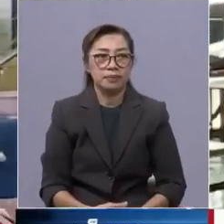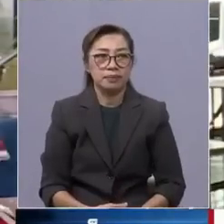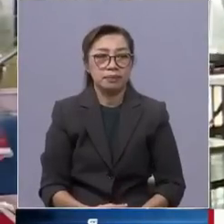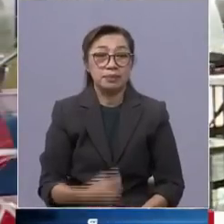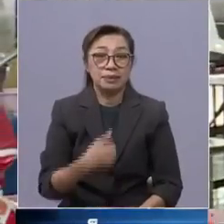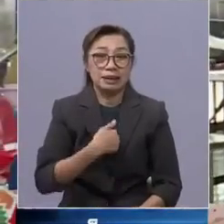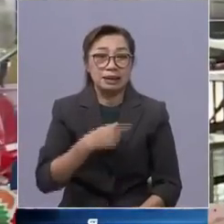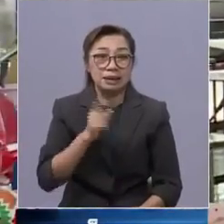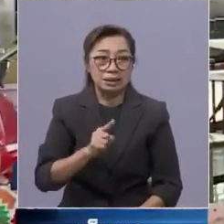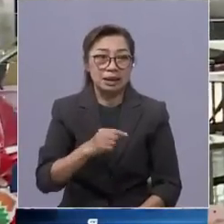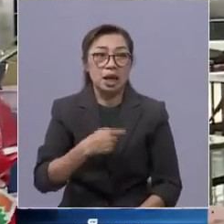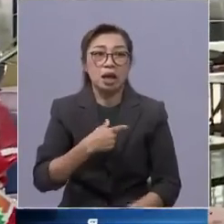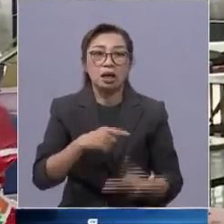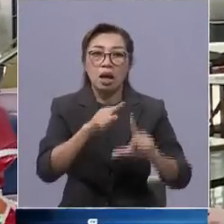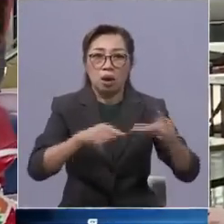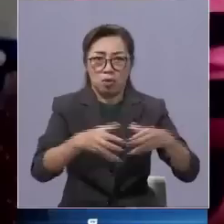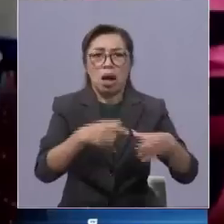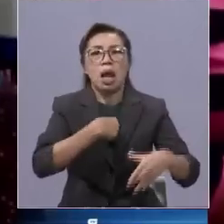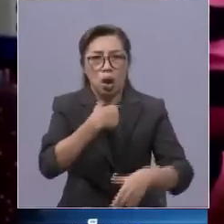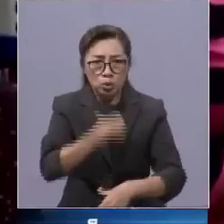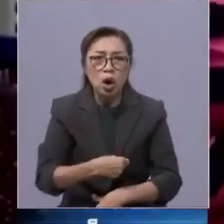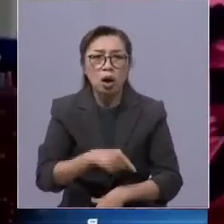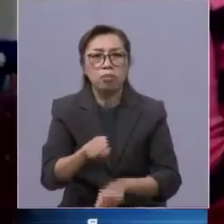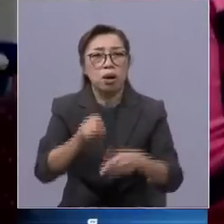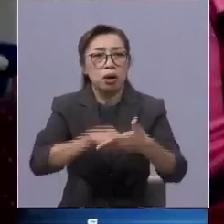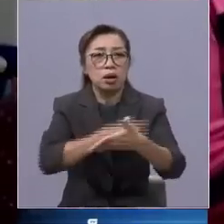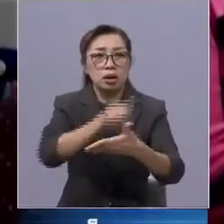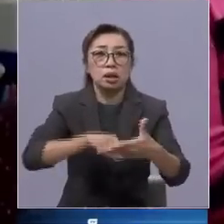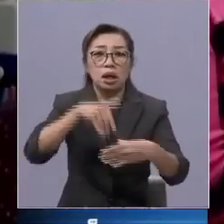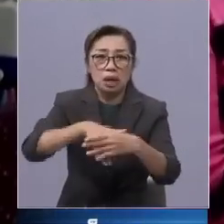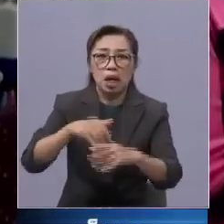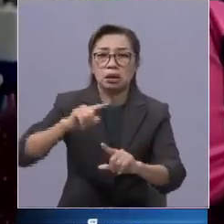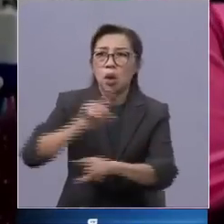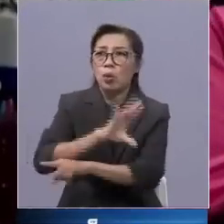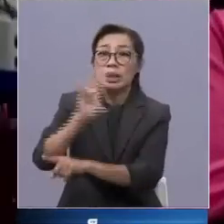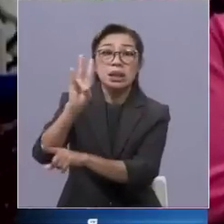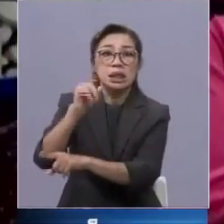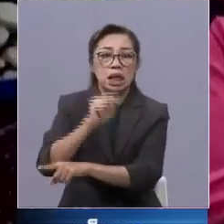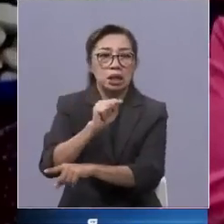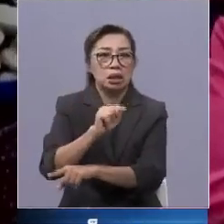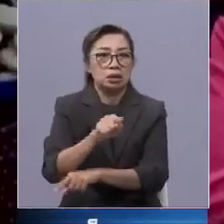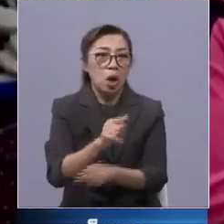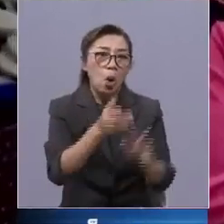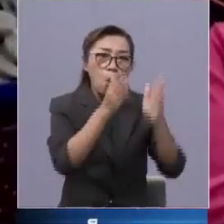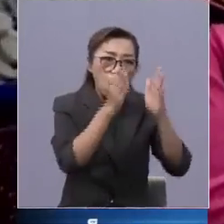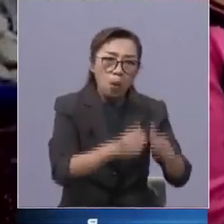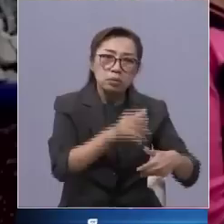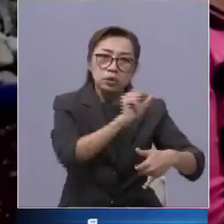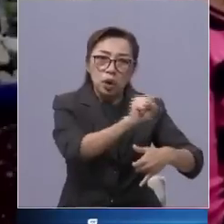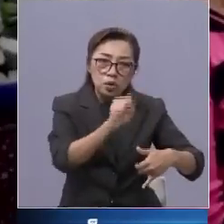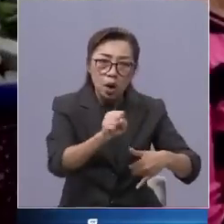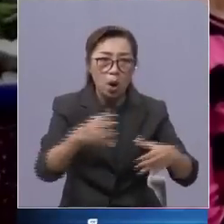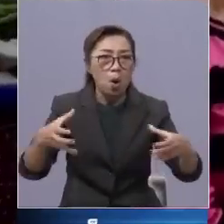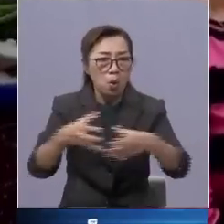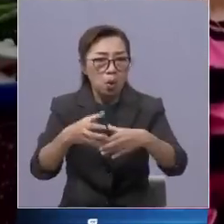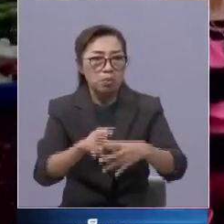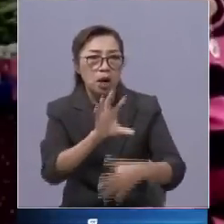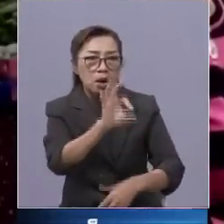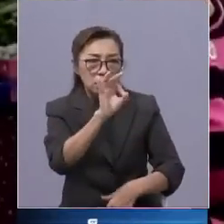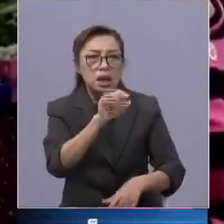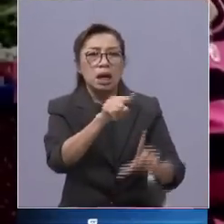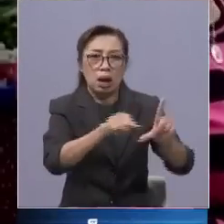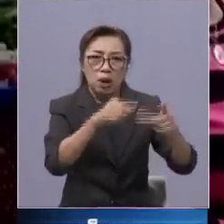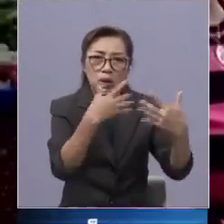หัวใจเราไปก้าวไกลอยู่แล้วไงเพราะเราเลือกตั้งล่วงหน้าแต่วันที่7แล้วก็คือก้าวไกลทั้งคนทั้งพรรคอยู่แล้วเพราะเราคนรุ่นใหม่เราไม่ต้อง